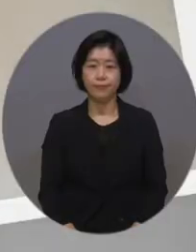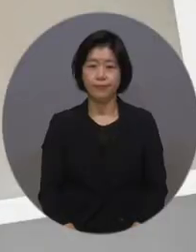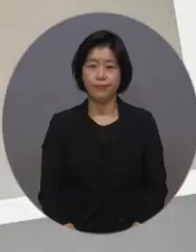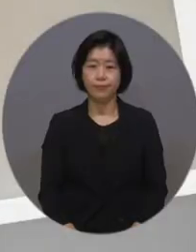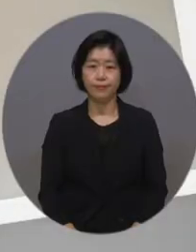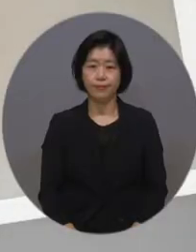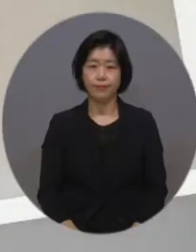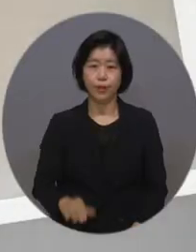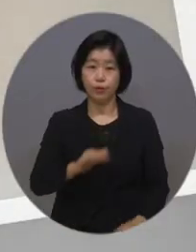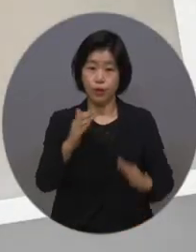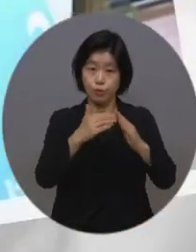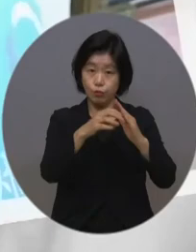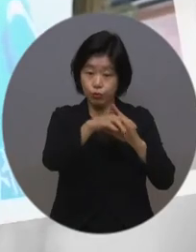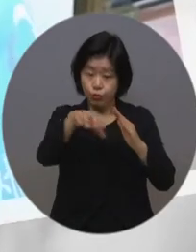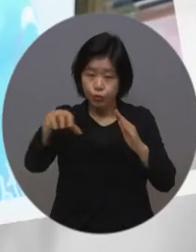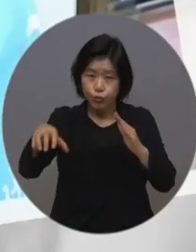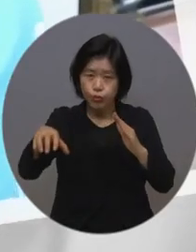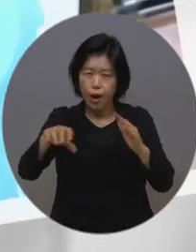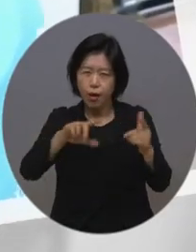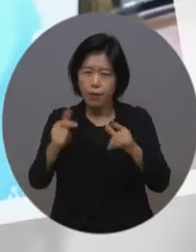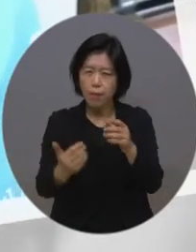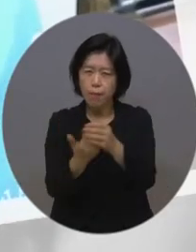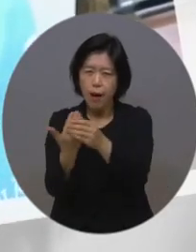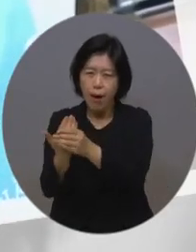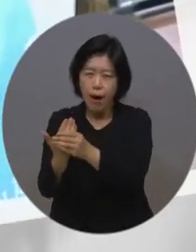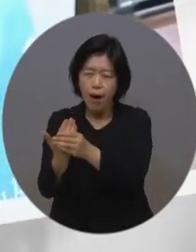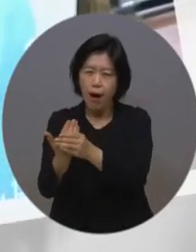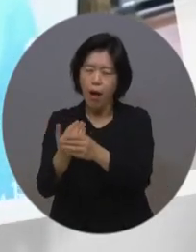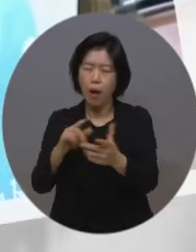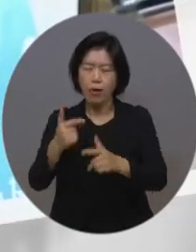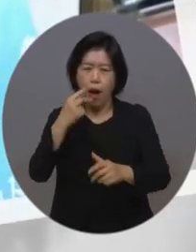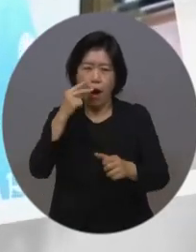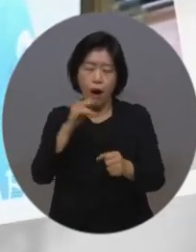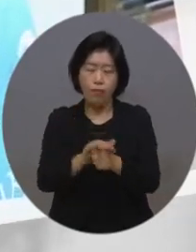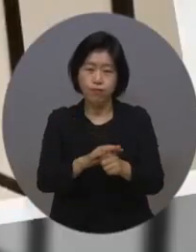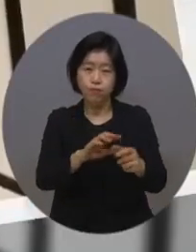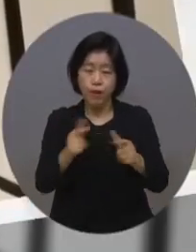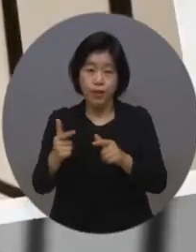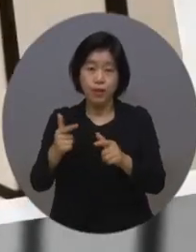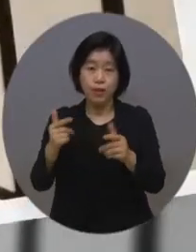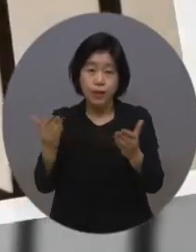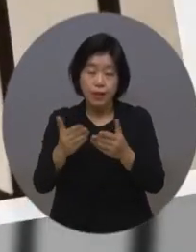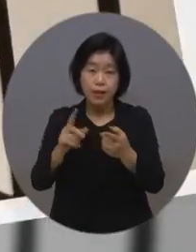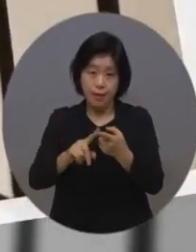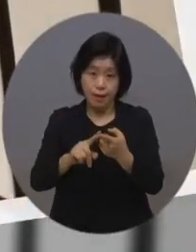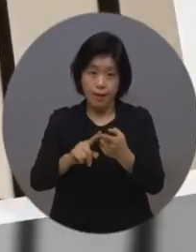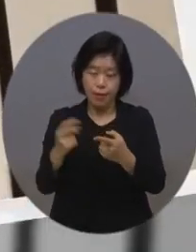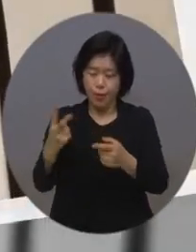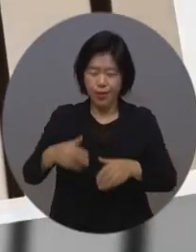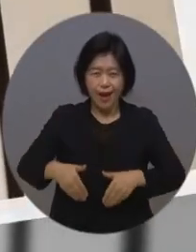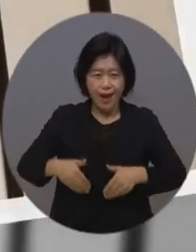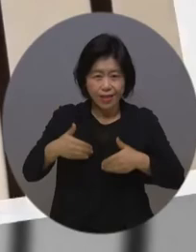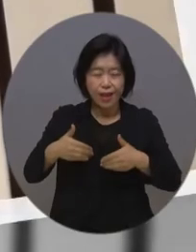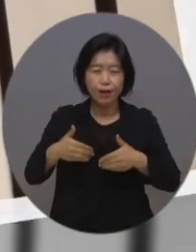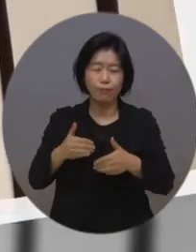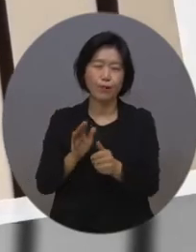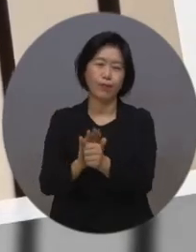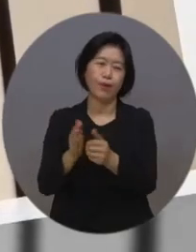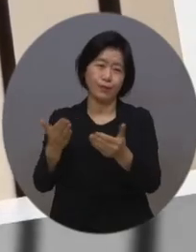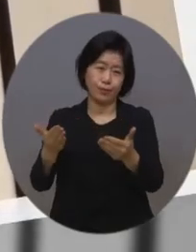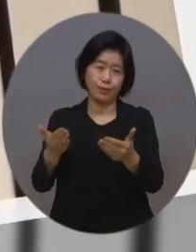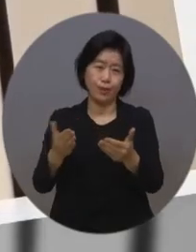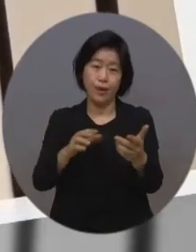우리 주변에서 일어나는 불공정한 사례부터 억울한 사연, 따뜻한 미담까지 장애인신문과 웰페어